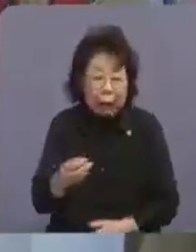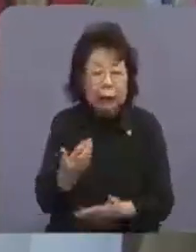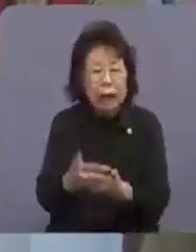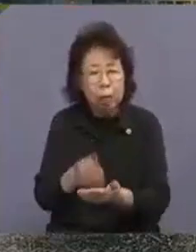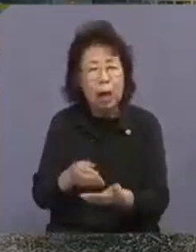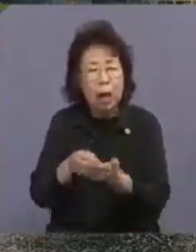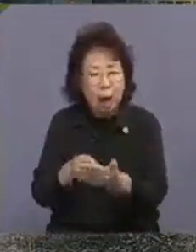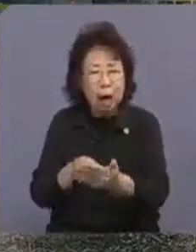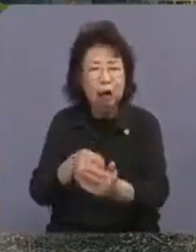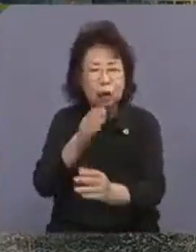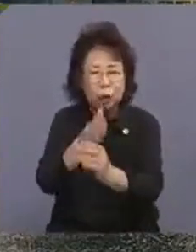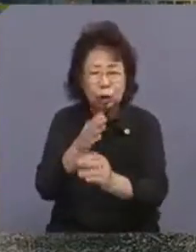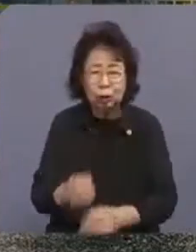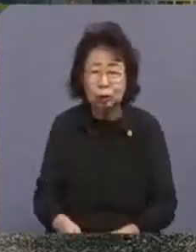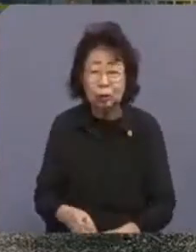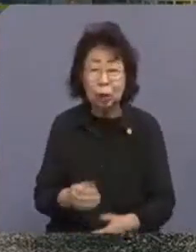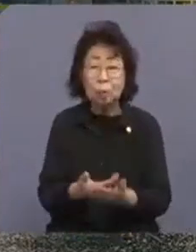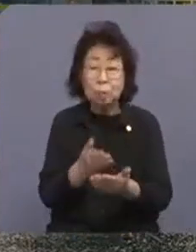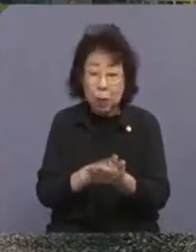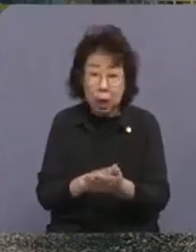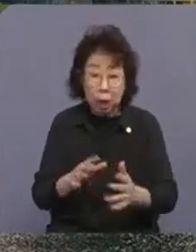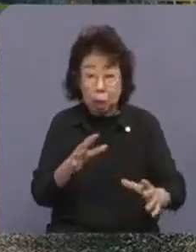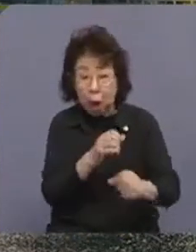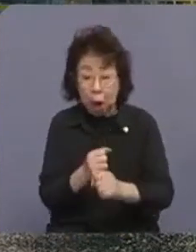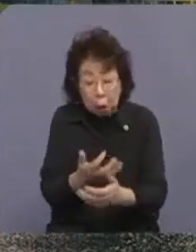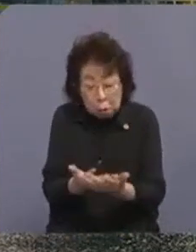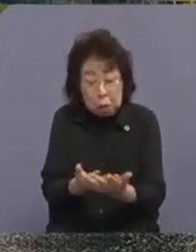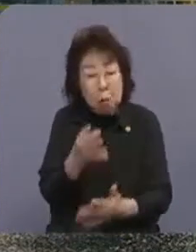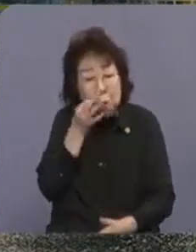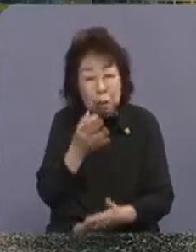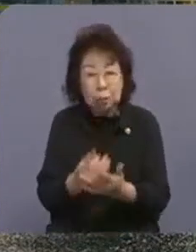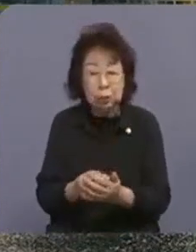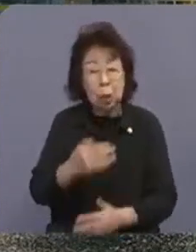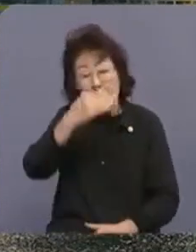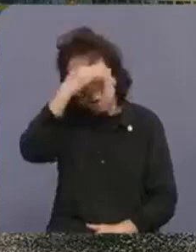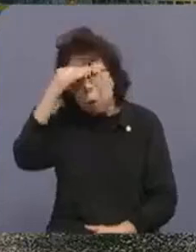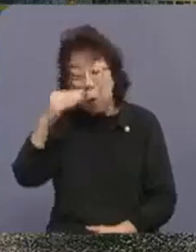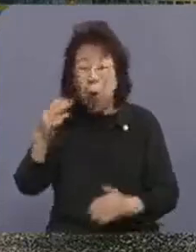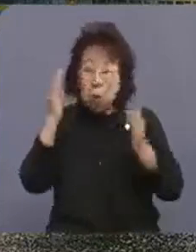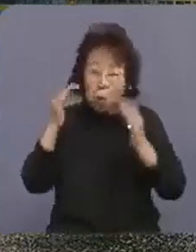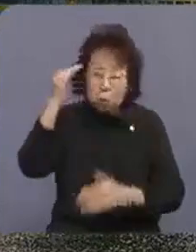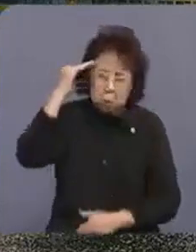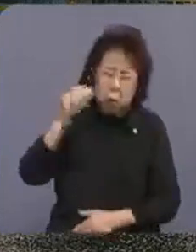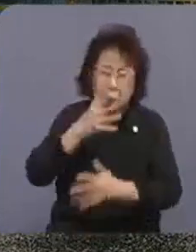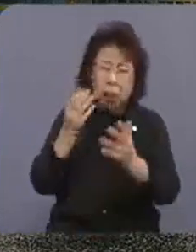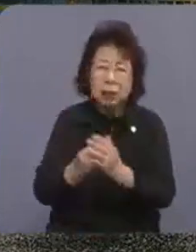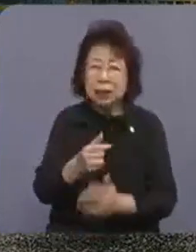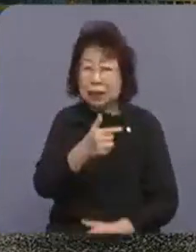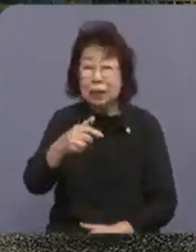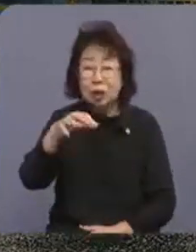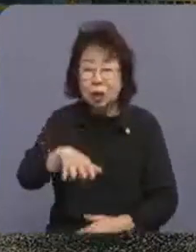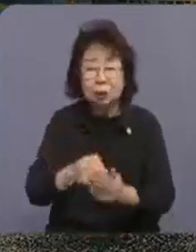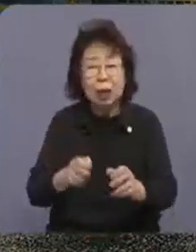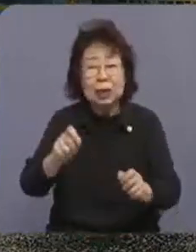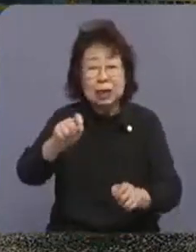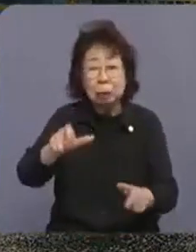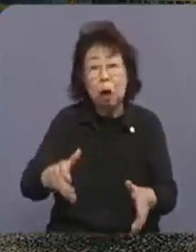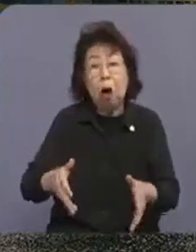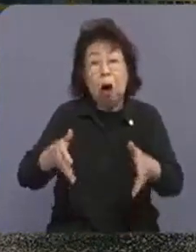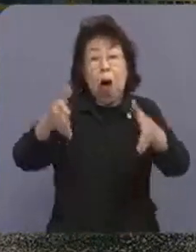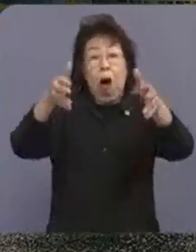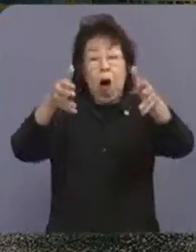추진합니다 사업 변경한 조감도입니다 조망권 학습권 치매 논란이 컸던 15층